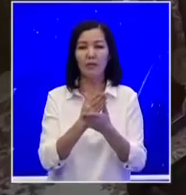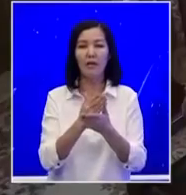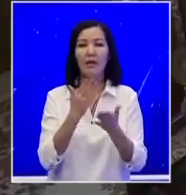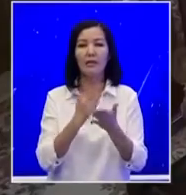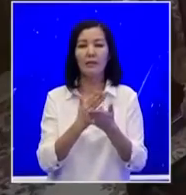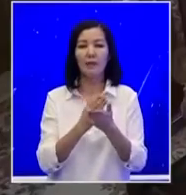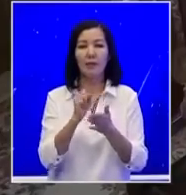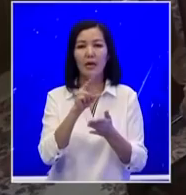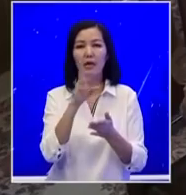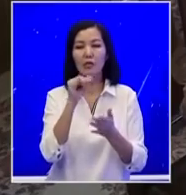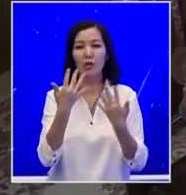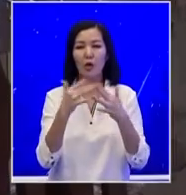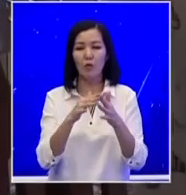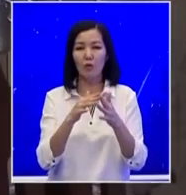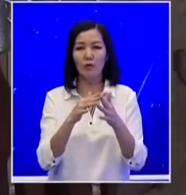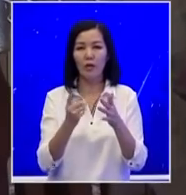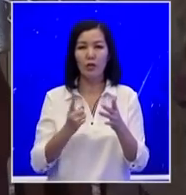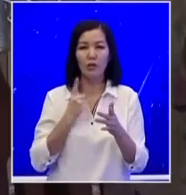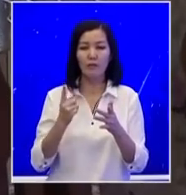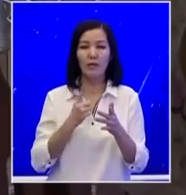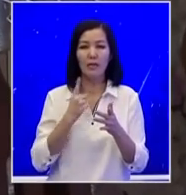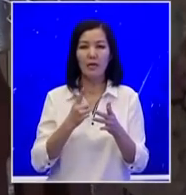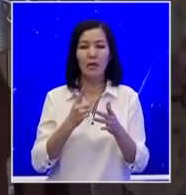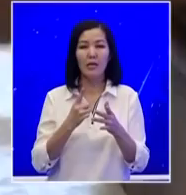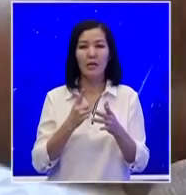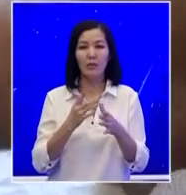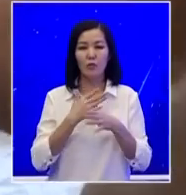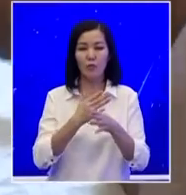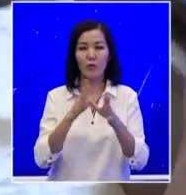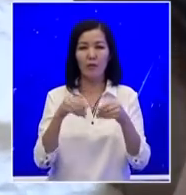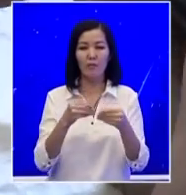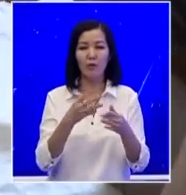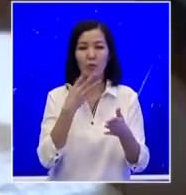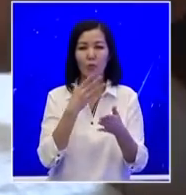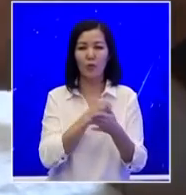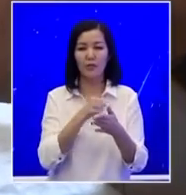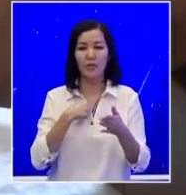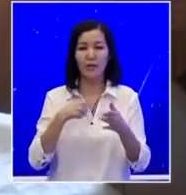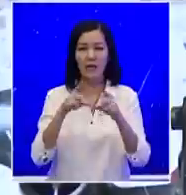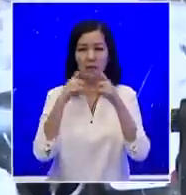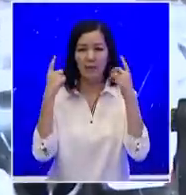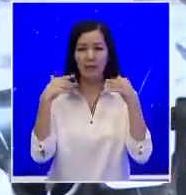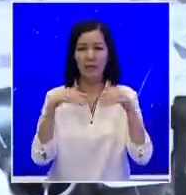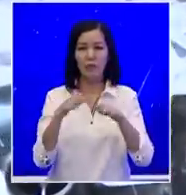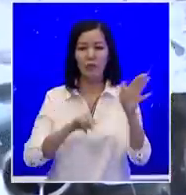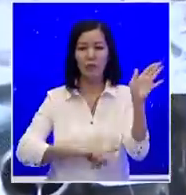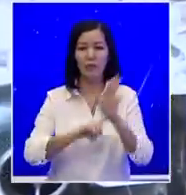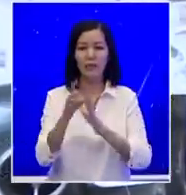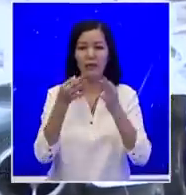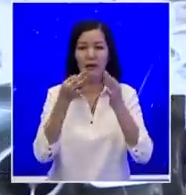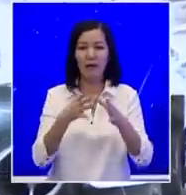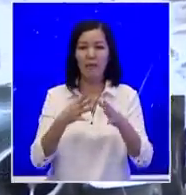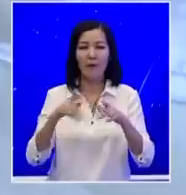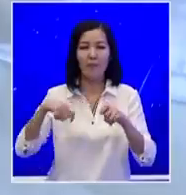Күртімен Ақши ауылындағы шеберлер де құр қарап отыруды жөн санамапты. Өз еріктерімен маска тігуге кіріскен, қолда бар қарапайым ғана